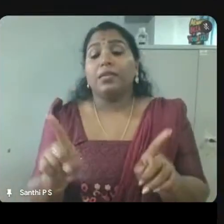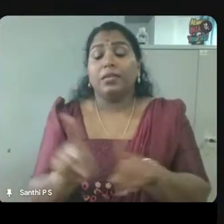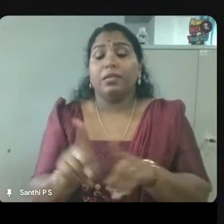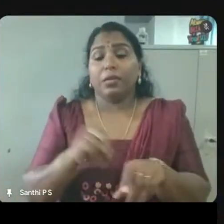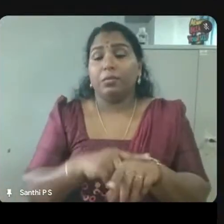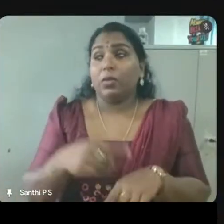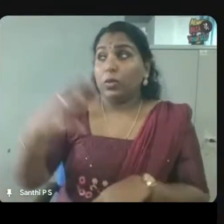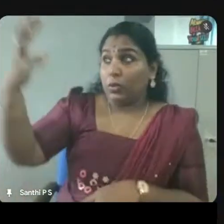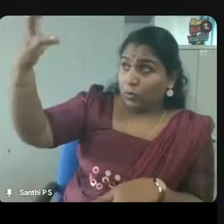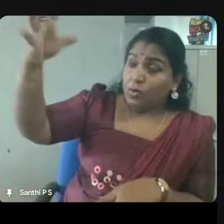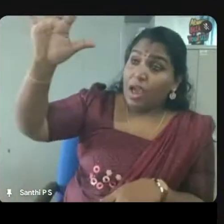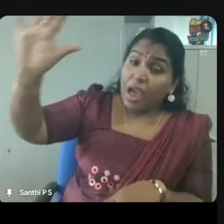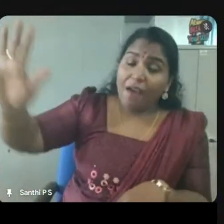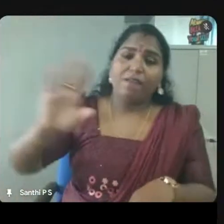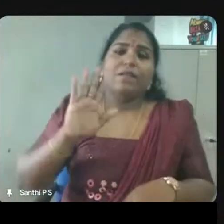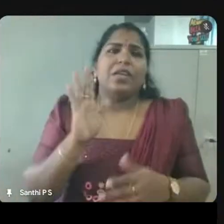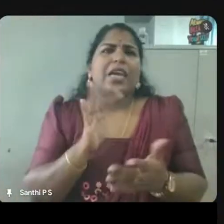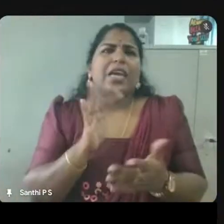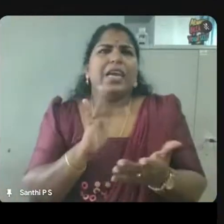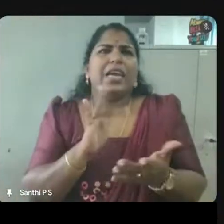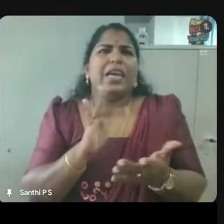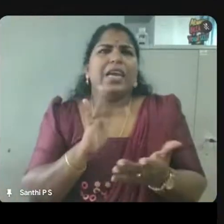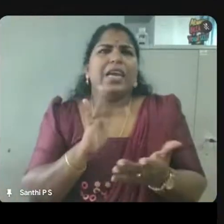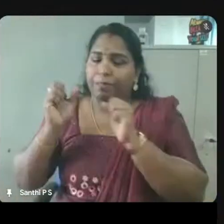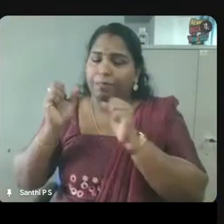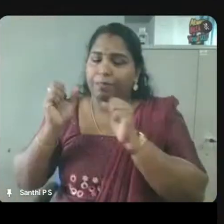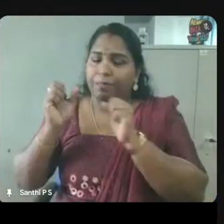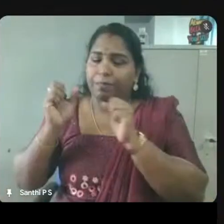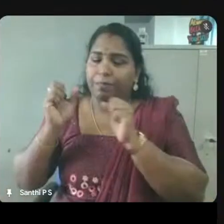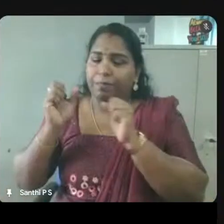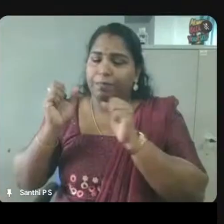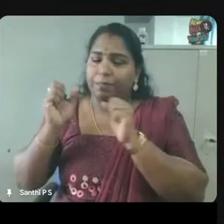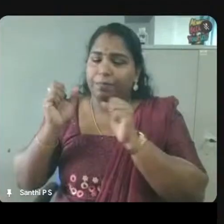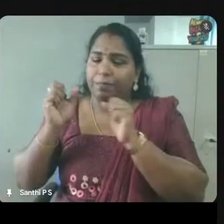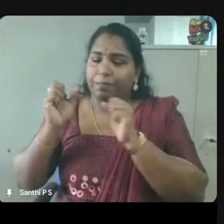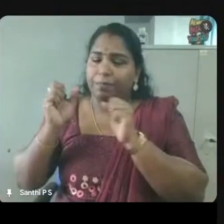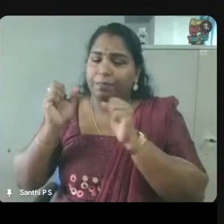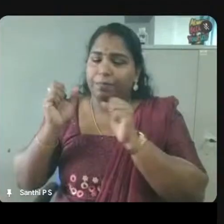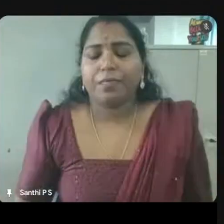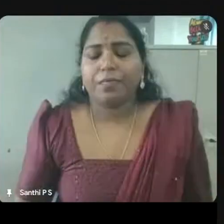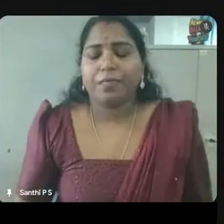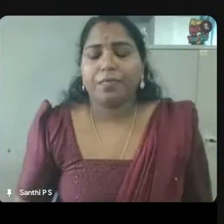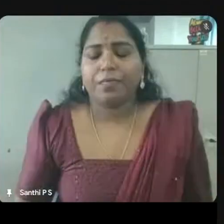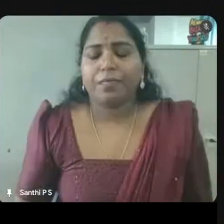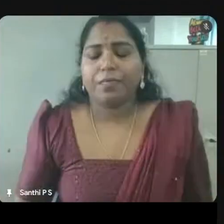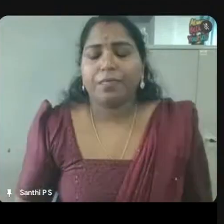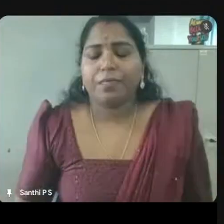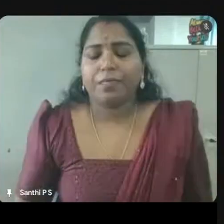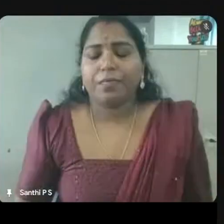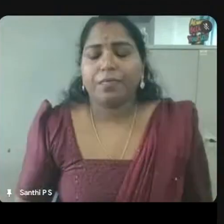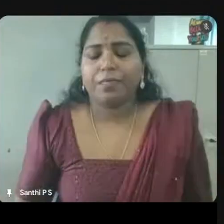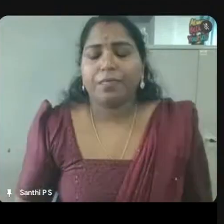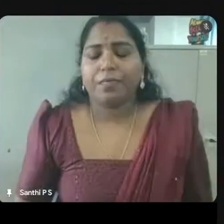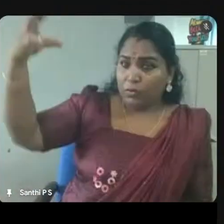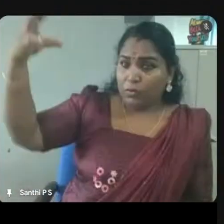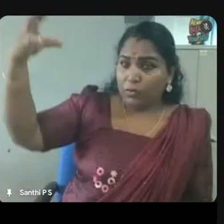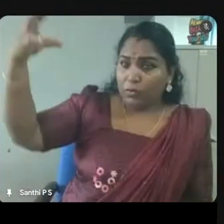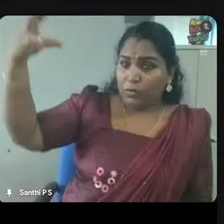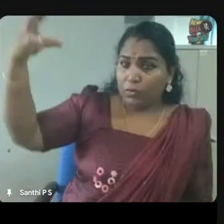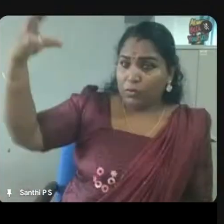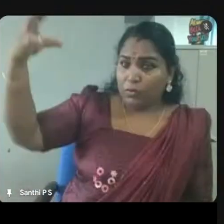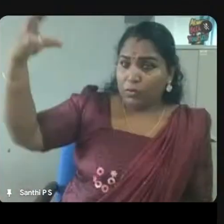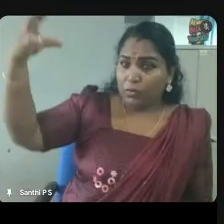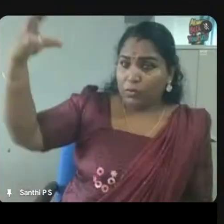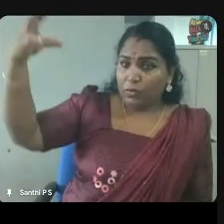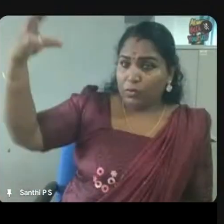അത് വളരെ ഇമ്പോർട്ടൻ്റ് ആണ്. സൂര്യപ്രകാശം ഉള്ള സ്ഥലത്ത് നമ്മൾ രാവിലെ ആണെങ്കിലും വൈകിട്ടാണെങ്കിലും നമ്മൾ സൺലൈറ്റ് ഉള്ള